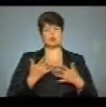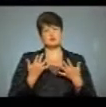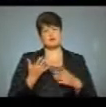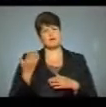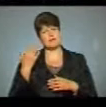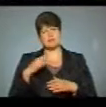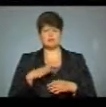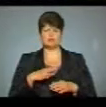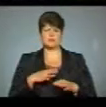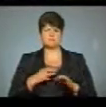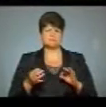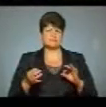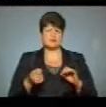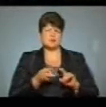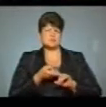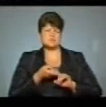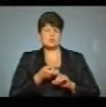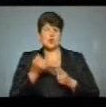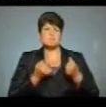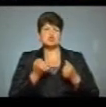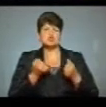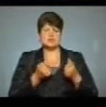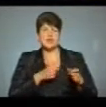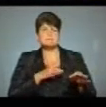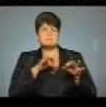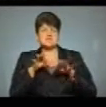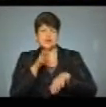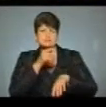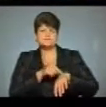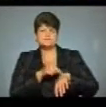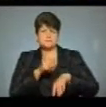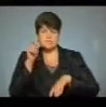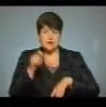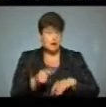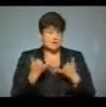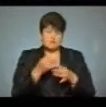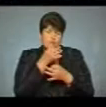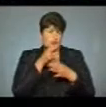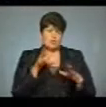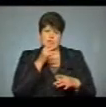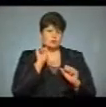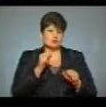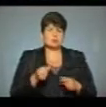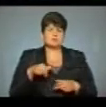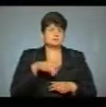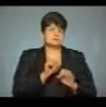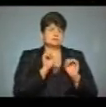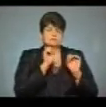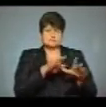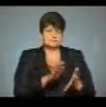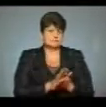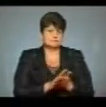ми були так прив'язані до машини, яка приїжджала забирати, а зараз в будь-який момент ми можемо вийти, винести